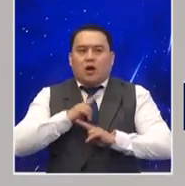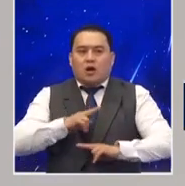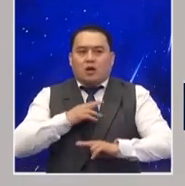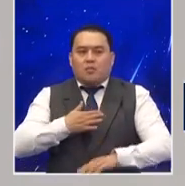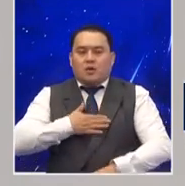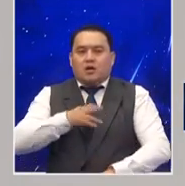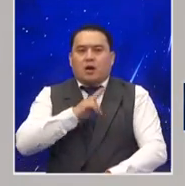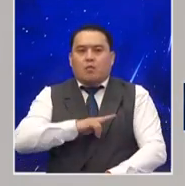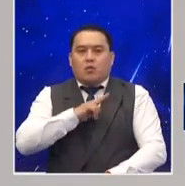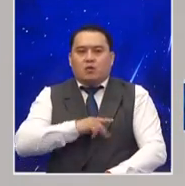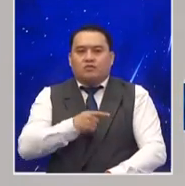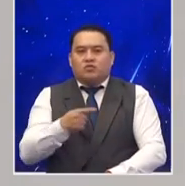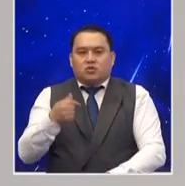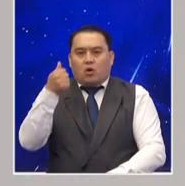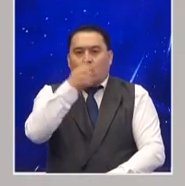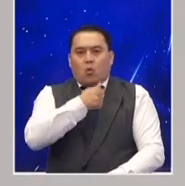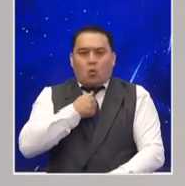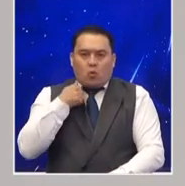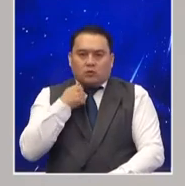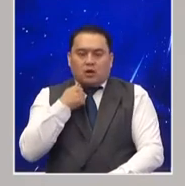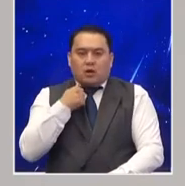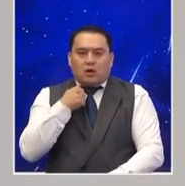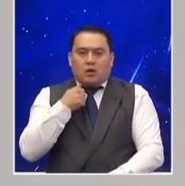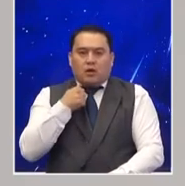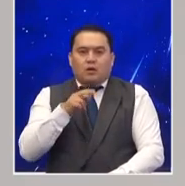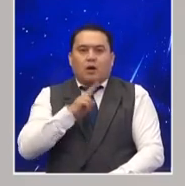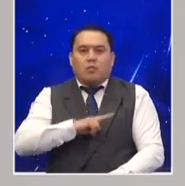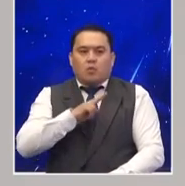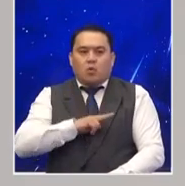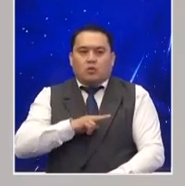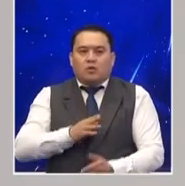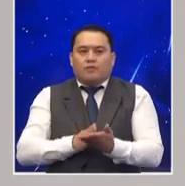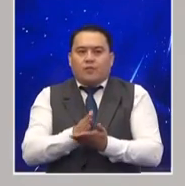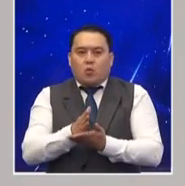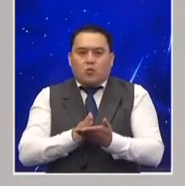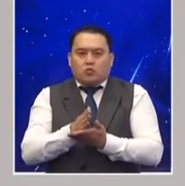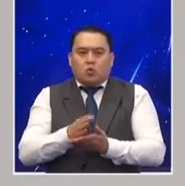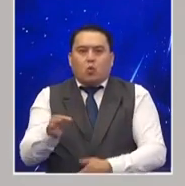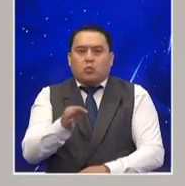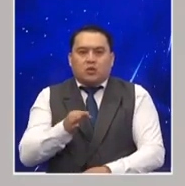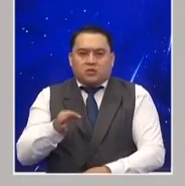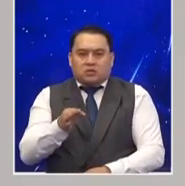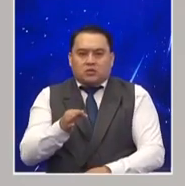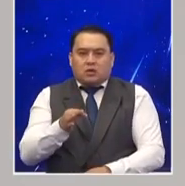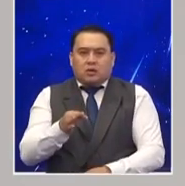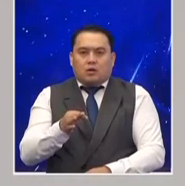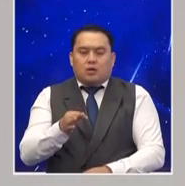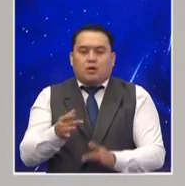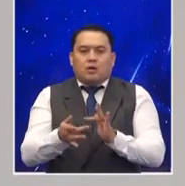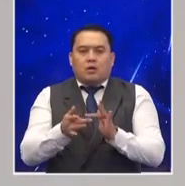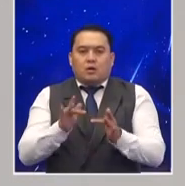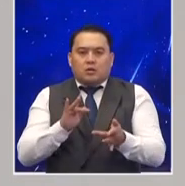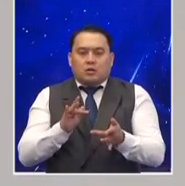которыми мы работали в течение года. Это работники внутренней политики по области, это блогеры,